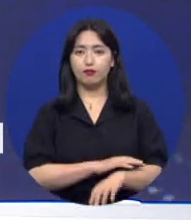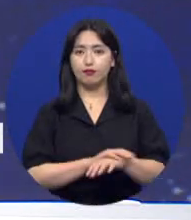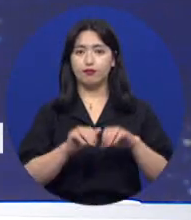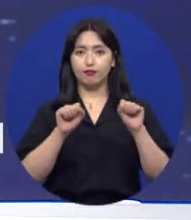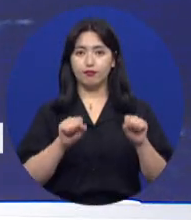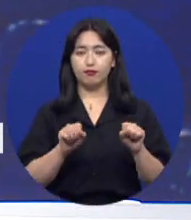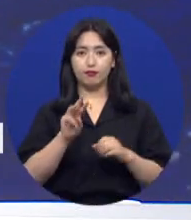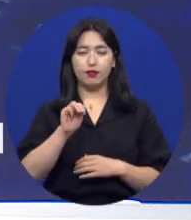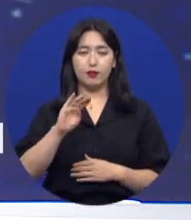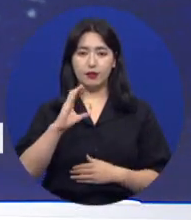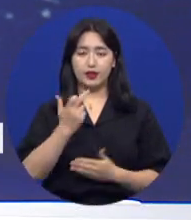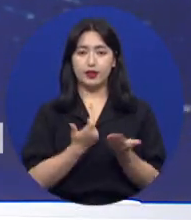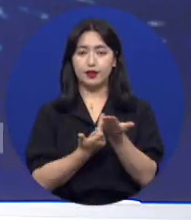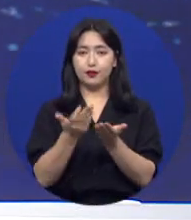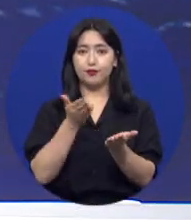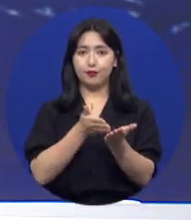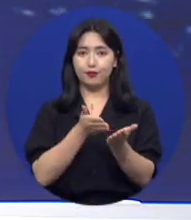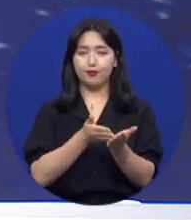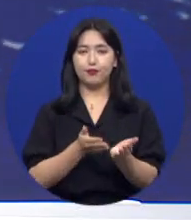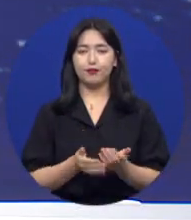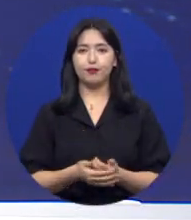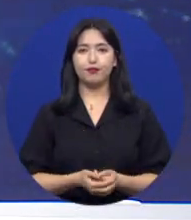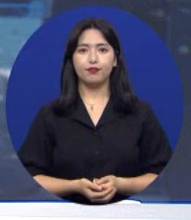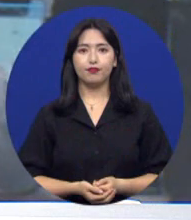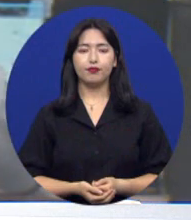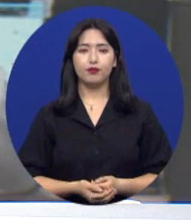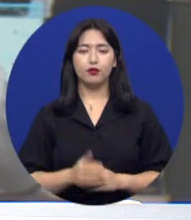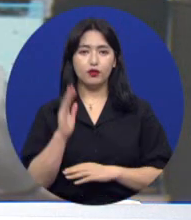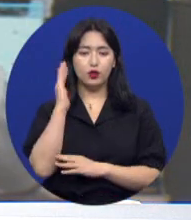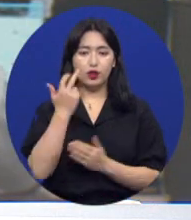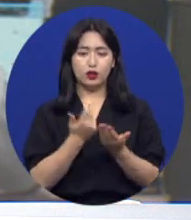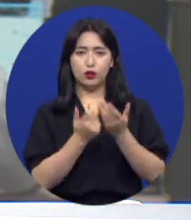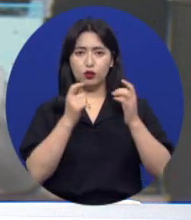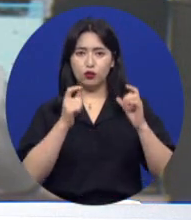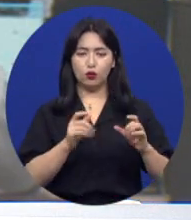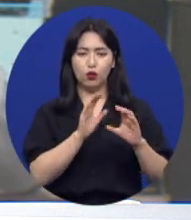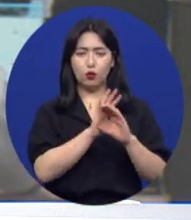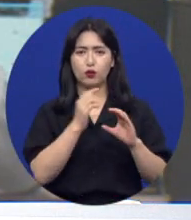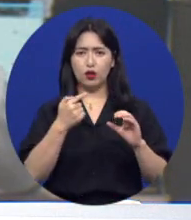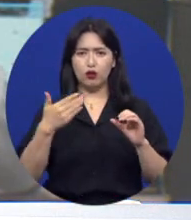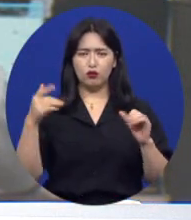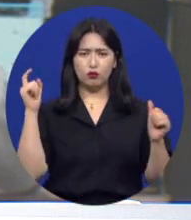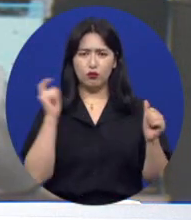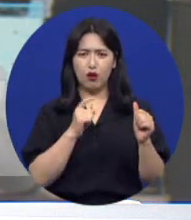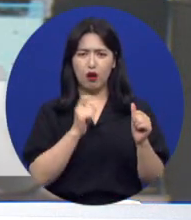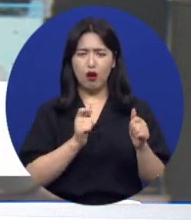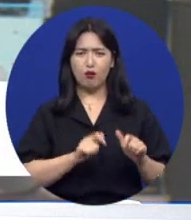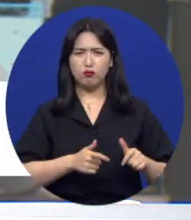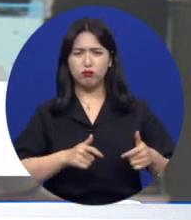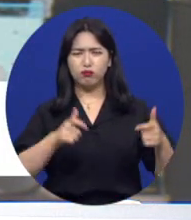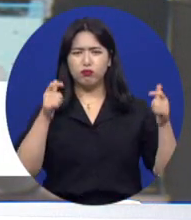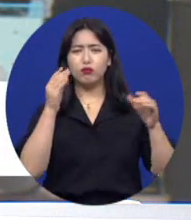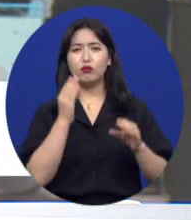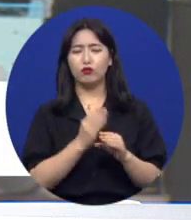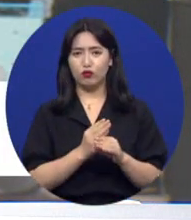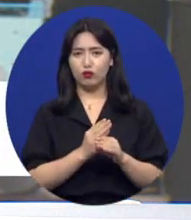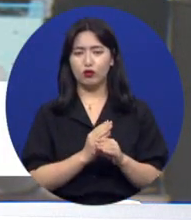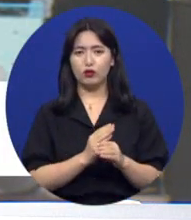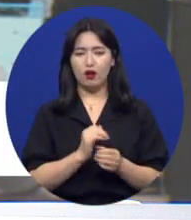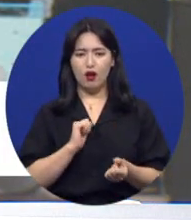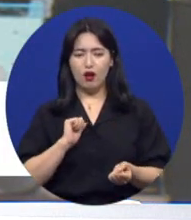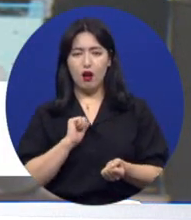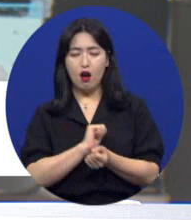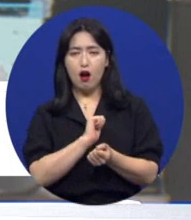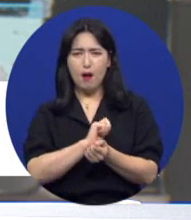여러분 안녕하십니까 뉴스데스크 질주를 시작합니다 최근 제주 지역에서도 콜은 알구 가 다시 유행을 하고 있는데 전파